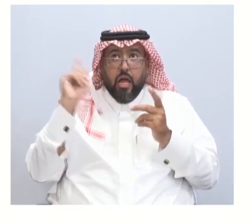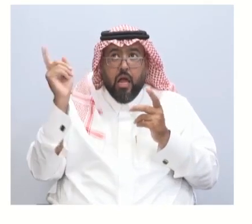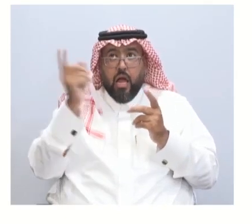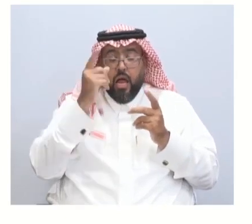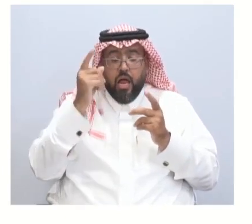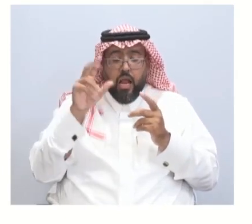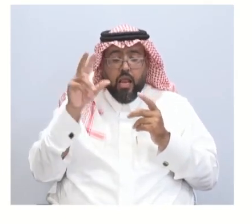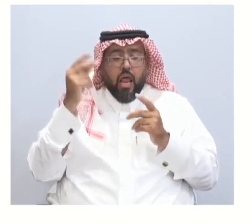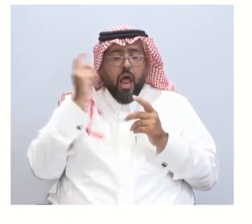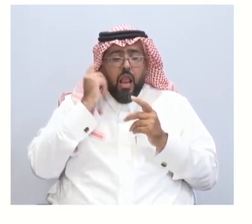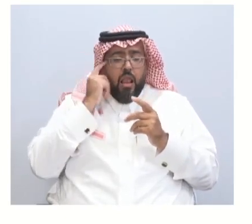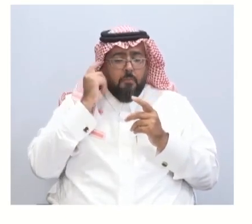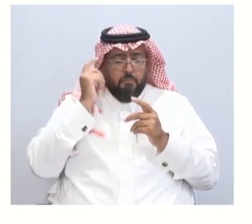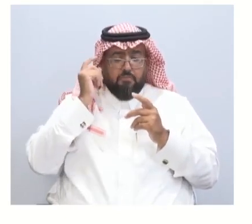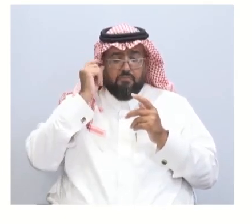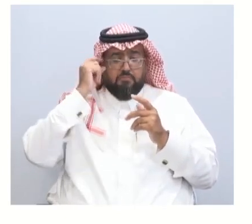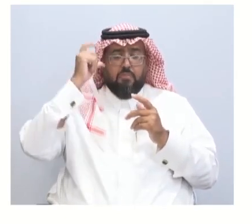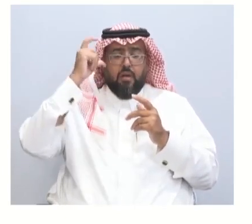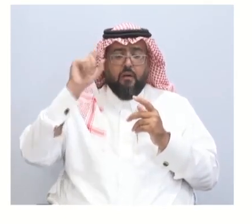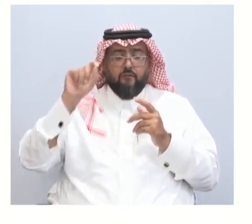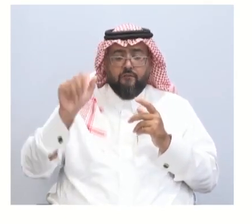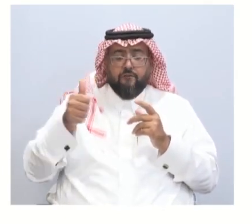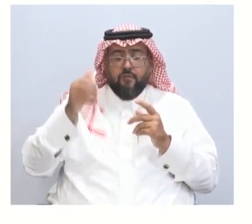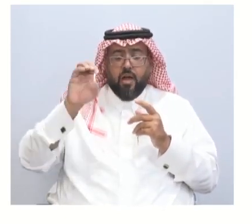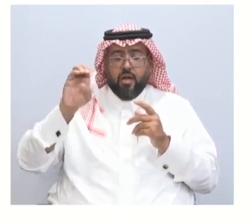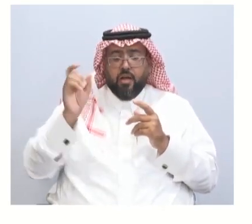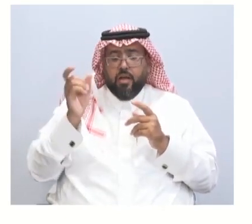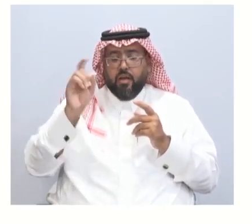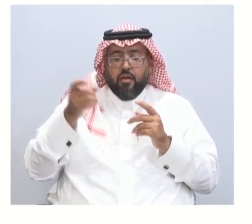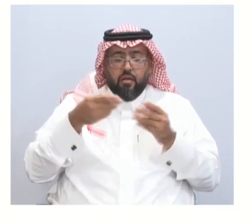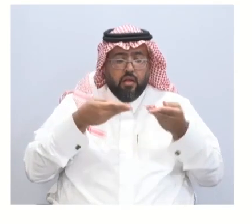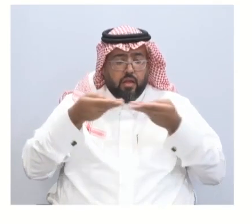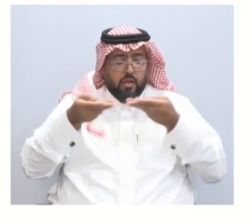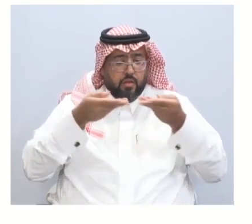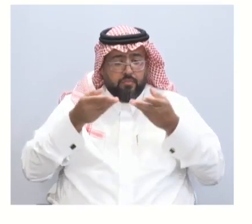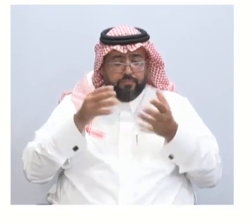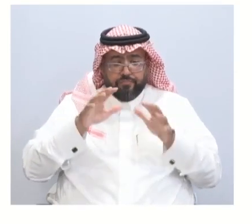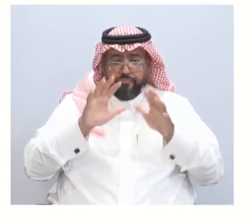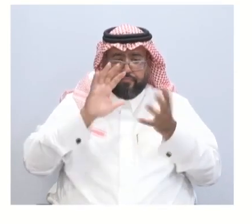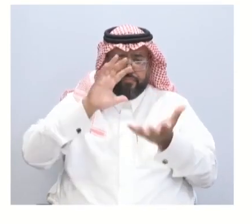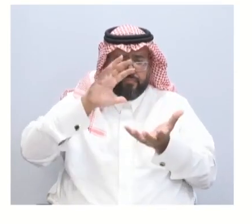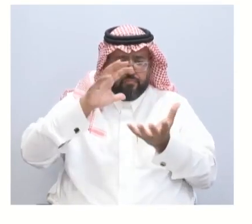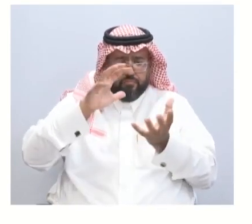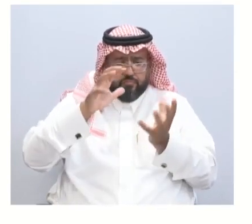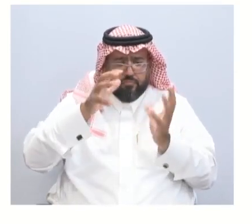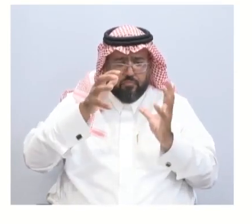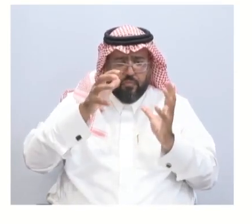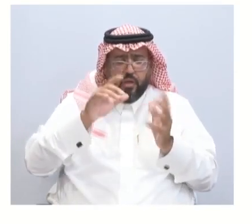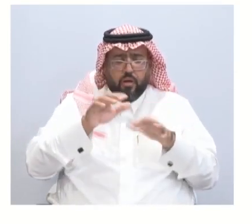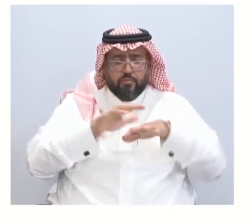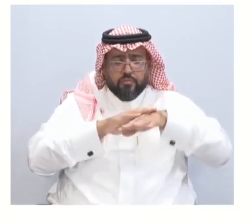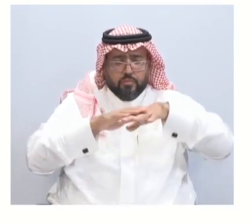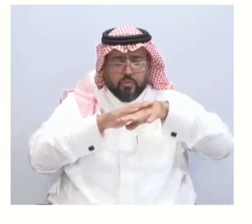فاجنر يقترح ان القارات قد تحركت وتناقش او تناقش كيف دعم دليل المناخ